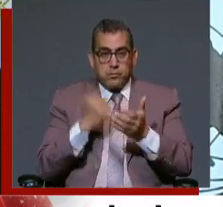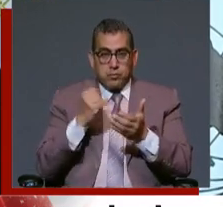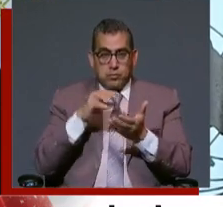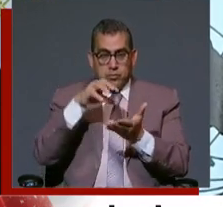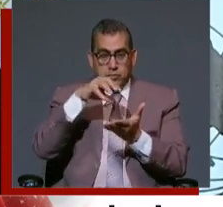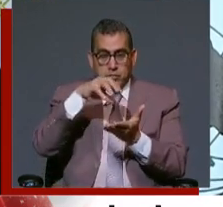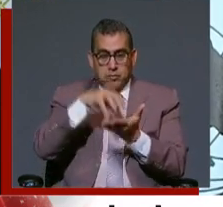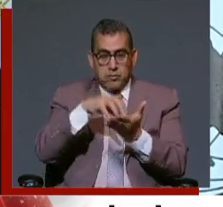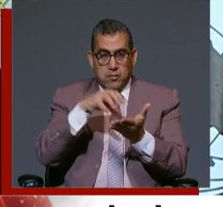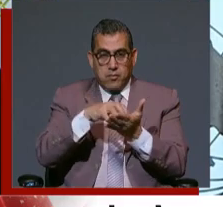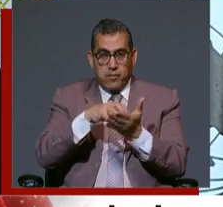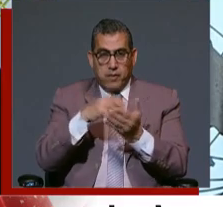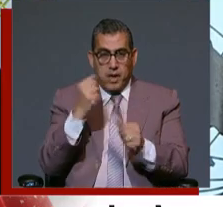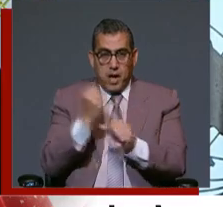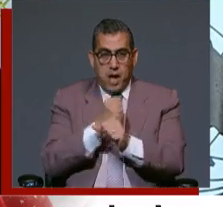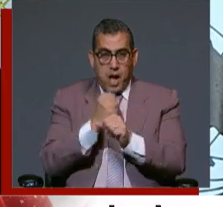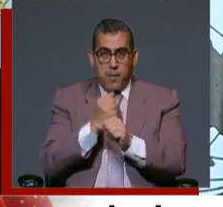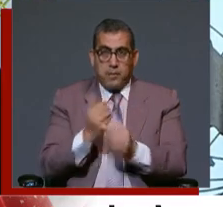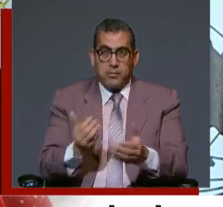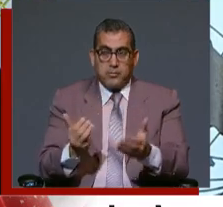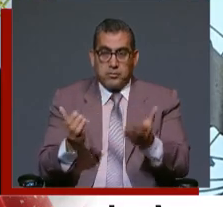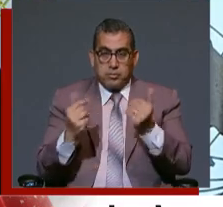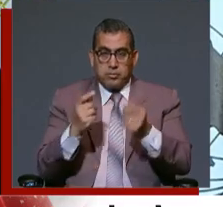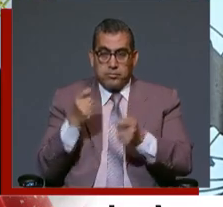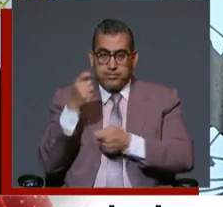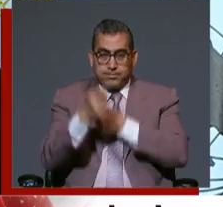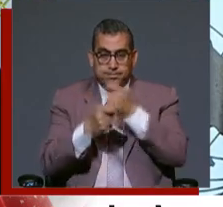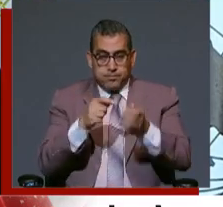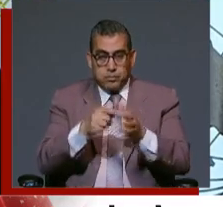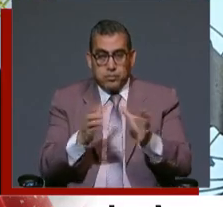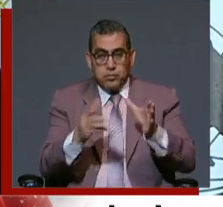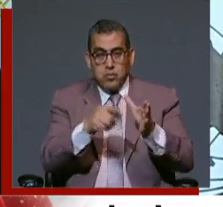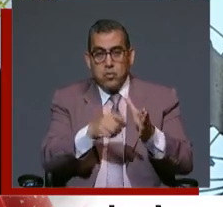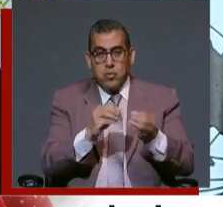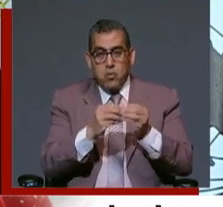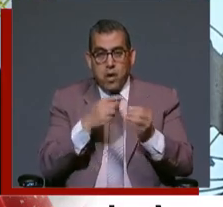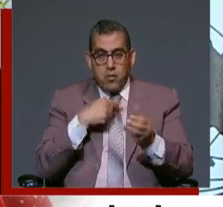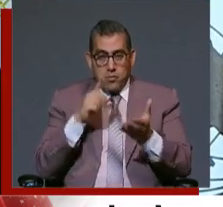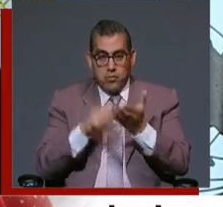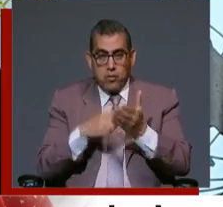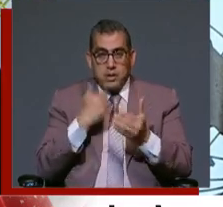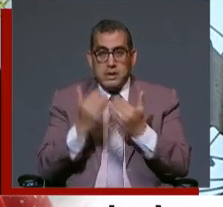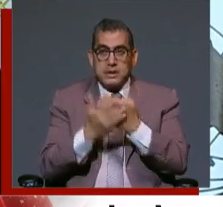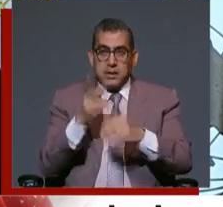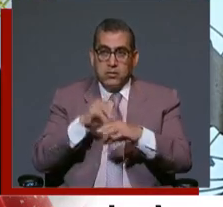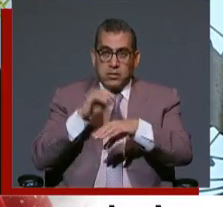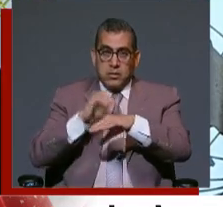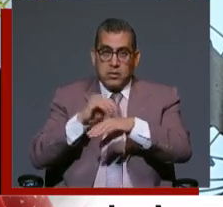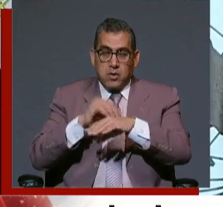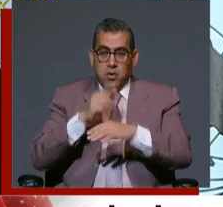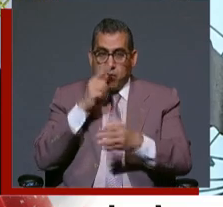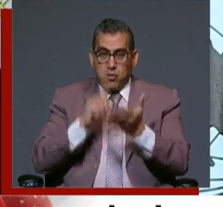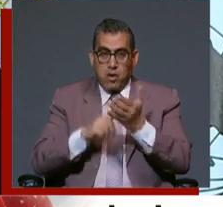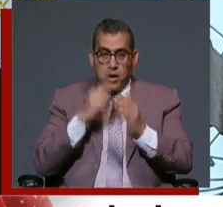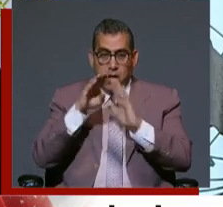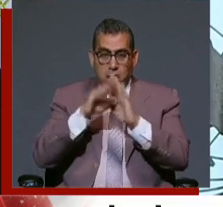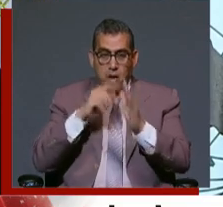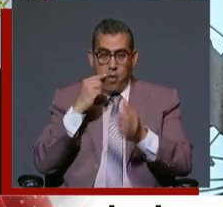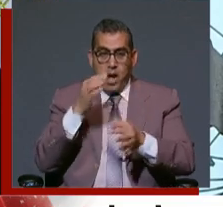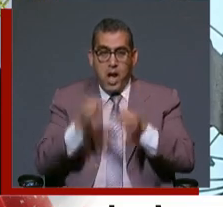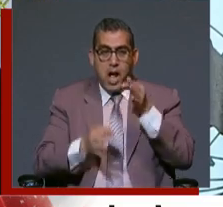أن نعمل على أن هذا التمويل المجدد يوزع بشكل